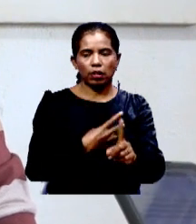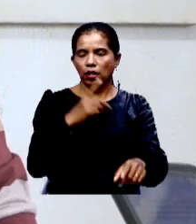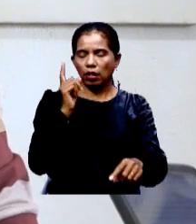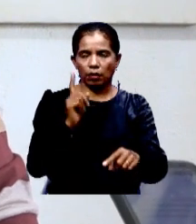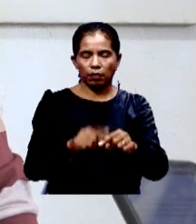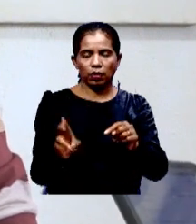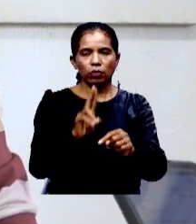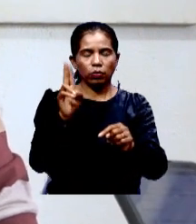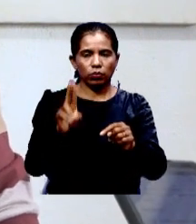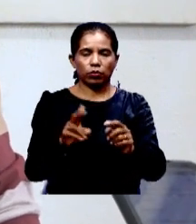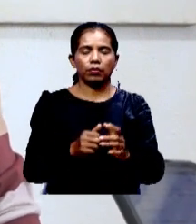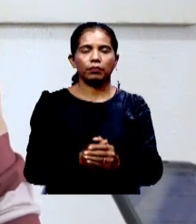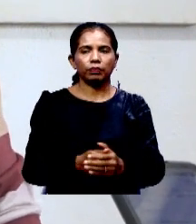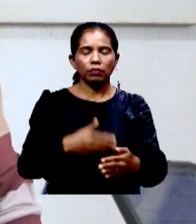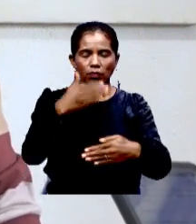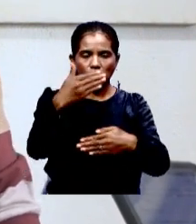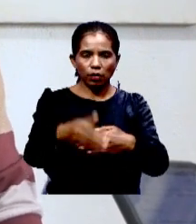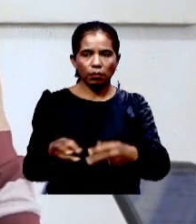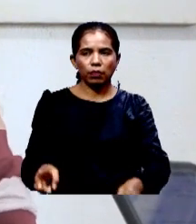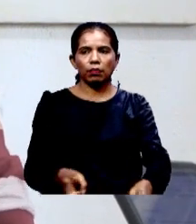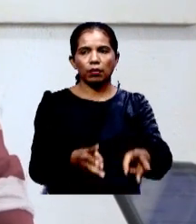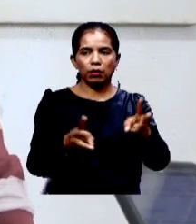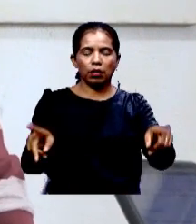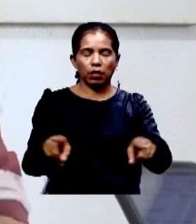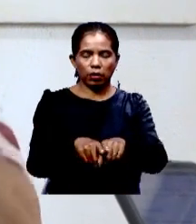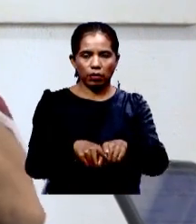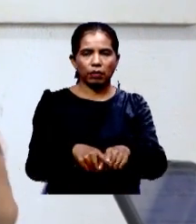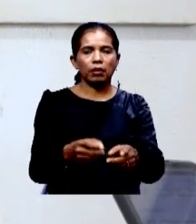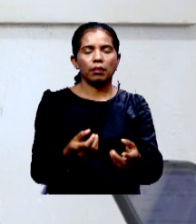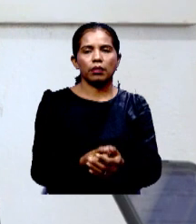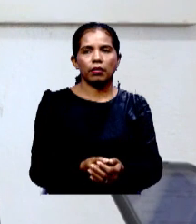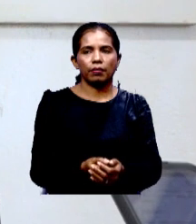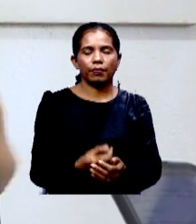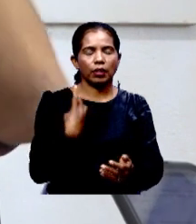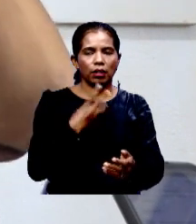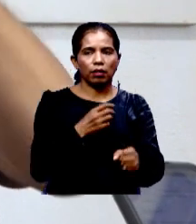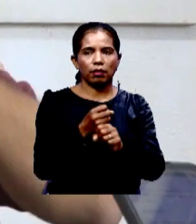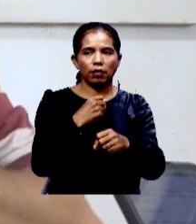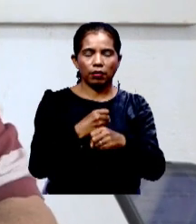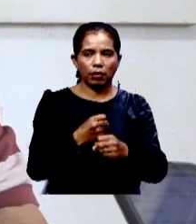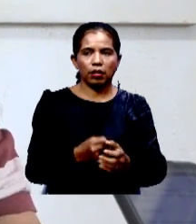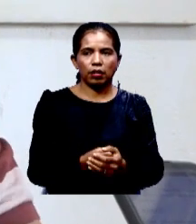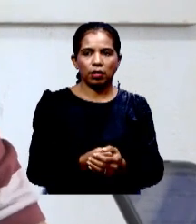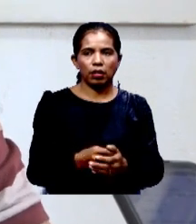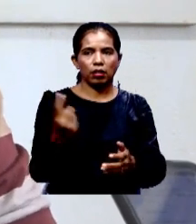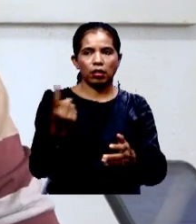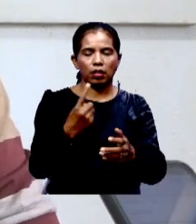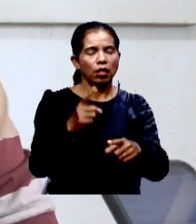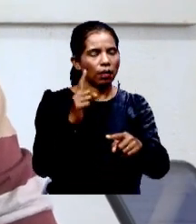la bele utiliza fale espaço publico sai espaço privado ita ba halo fale rate ne permanente la